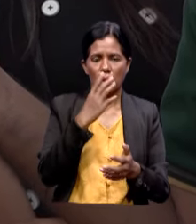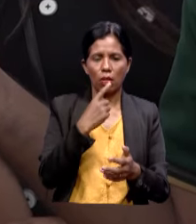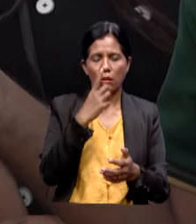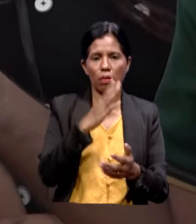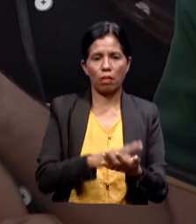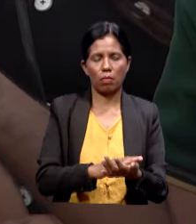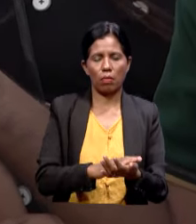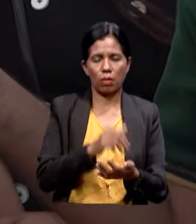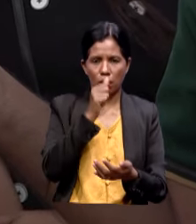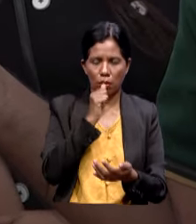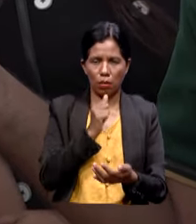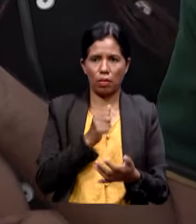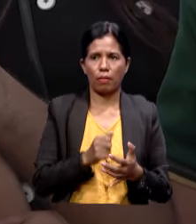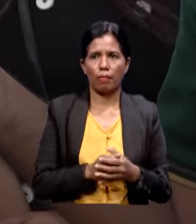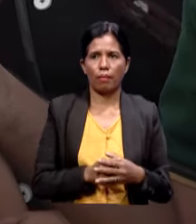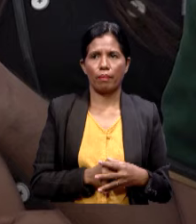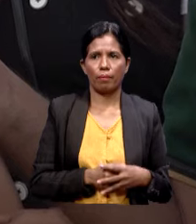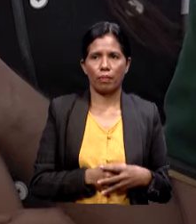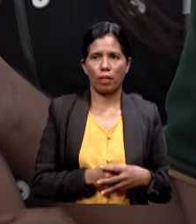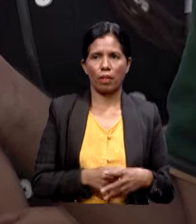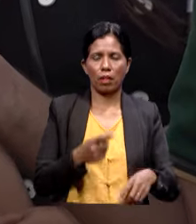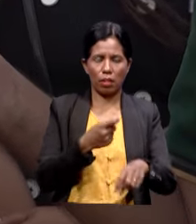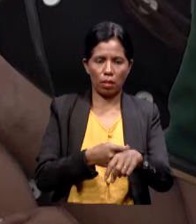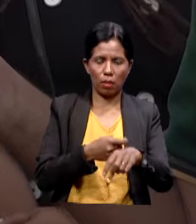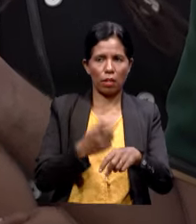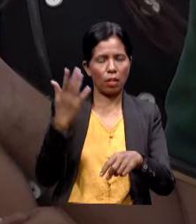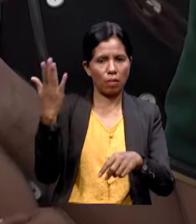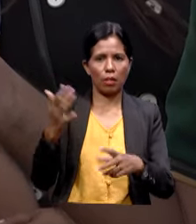liur komu momentu ida na bana